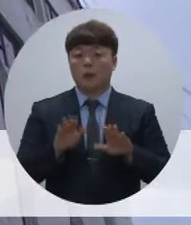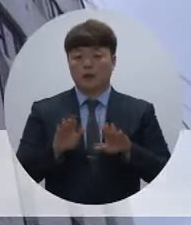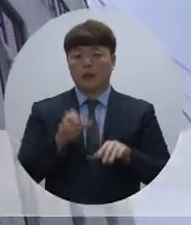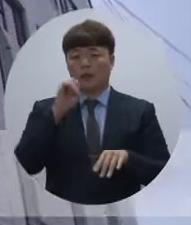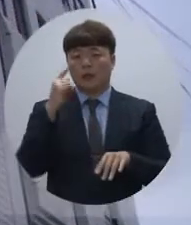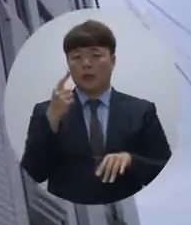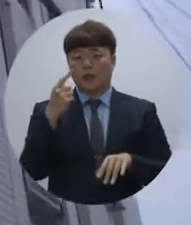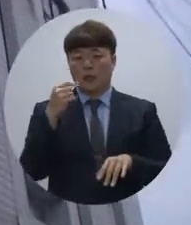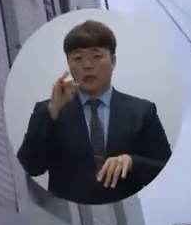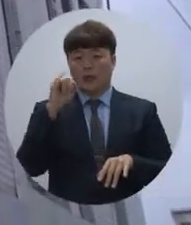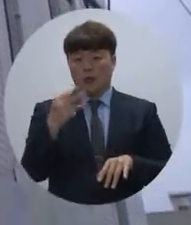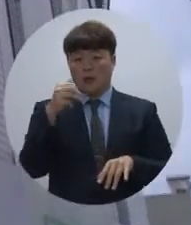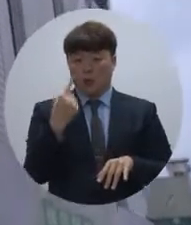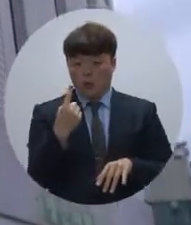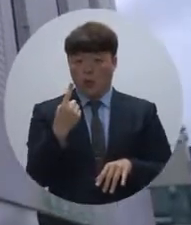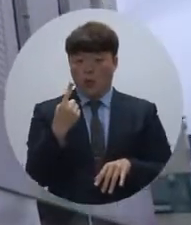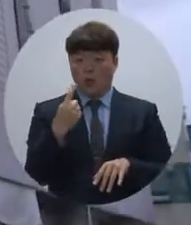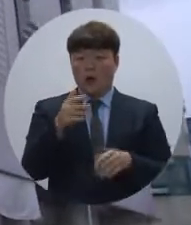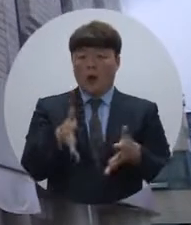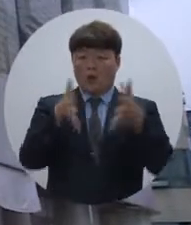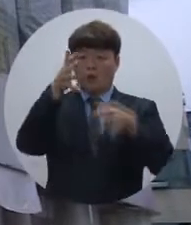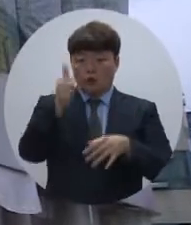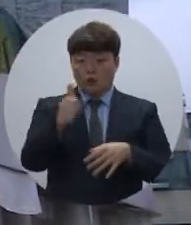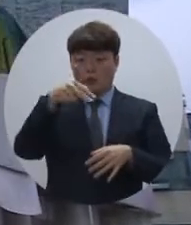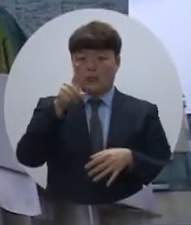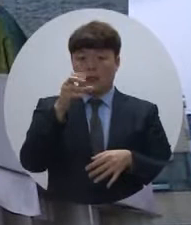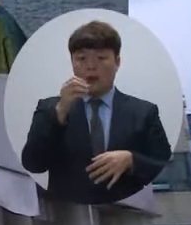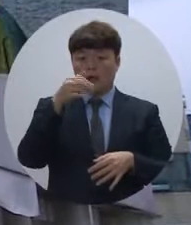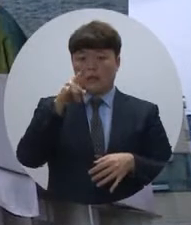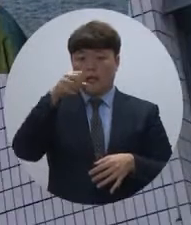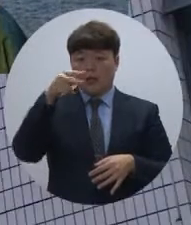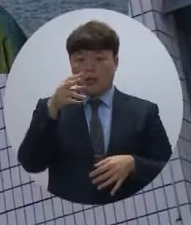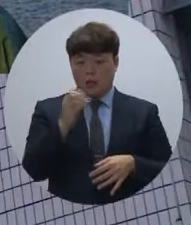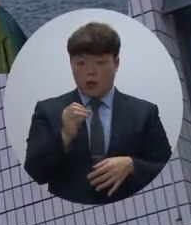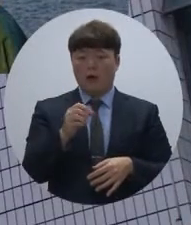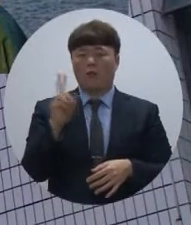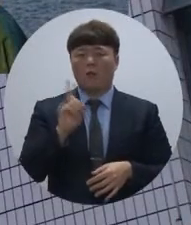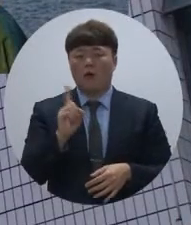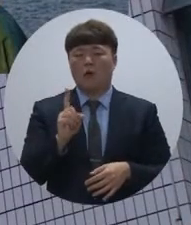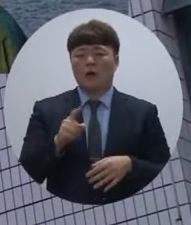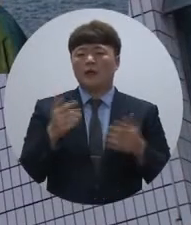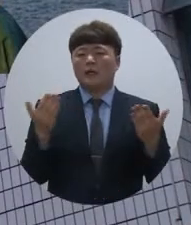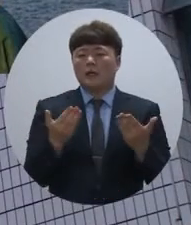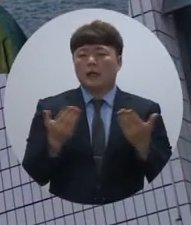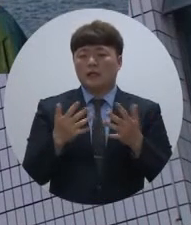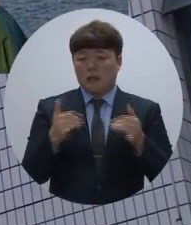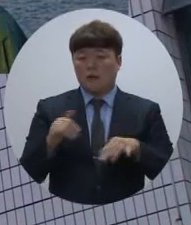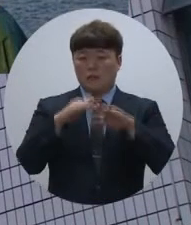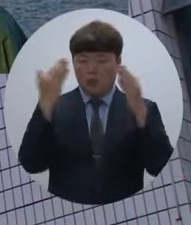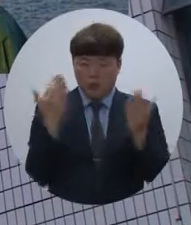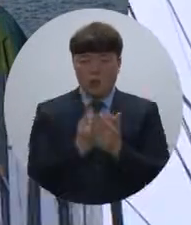합천읍 1호 플라자 건물주 성재경 씨는 코로나19로 어려움을 겪고 있는 자영업자들의 고통을 분담하기 위해